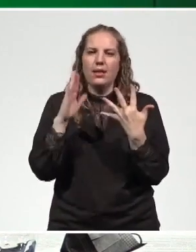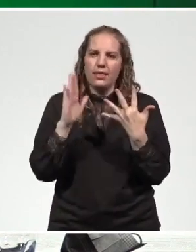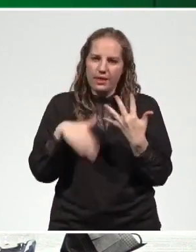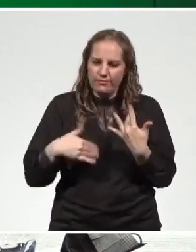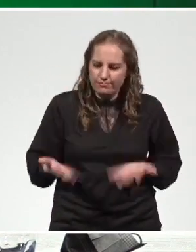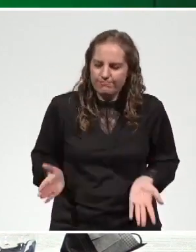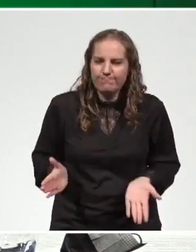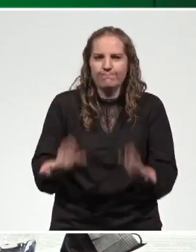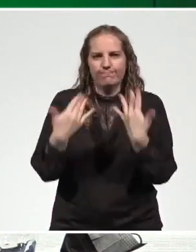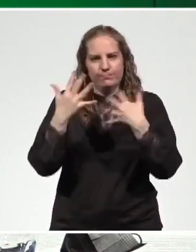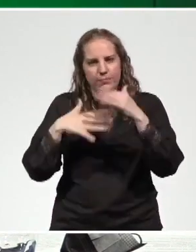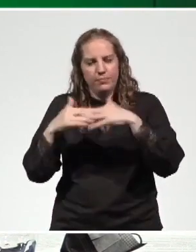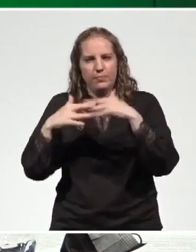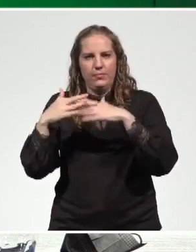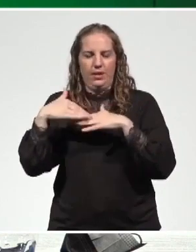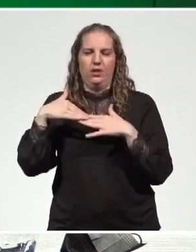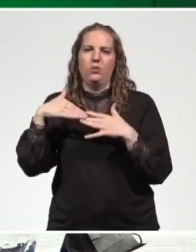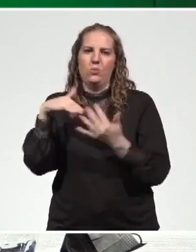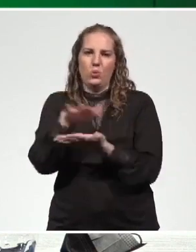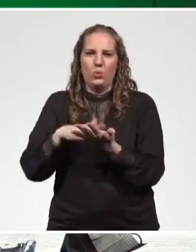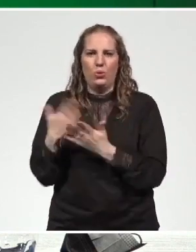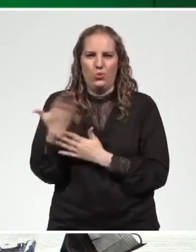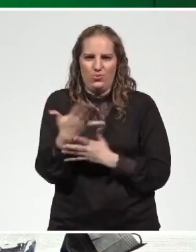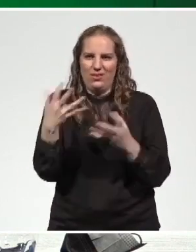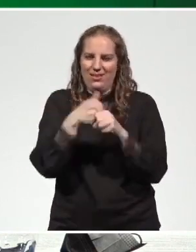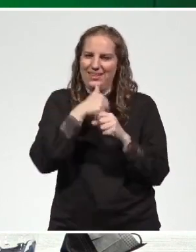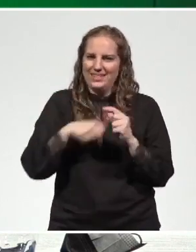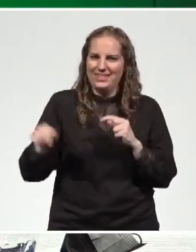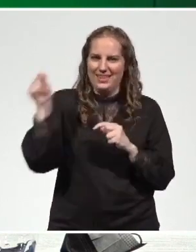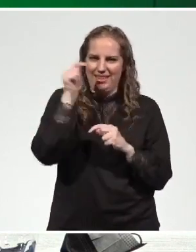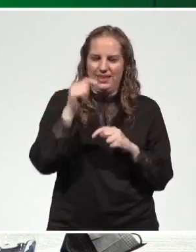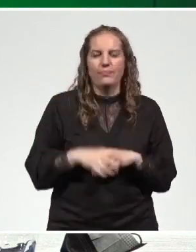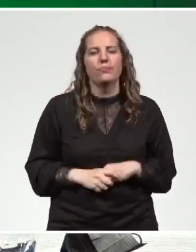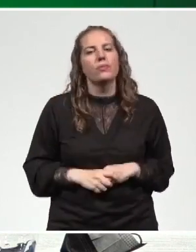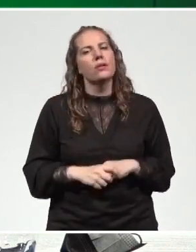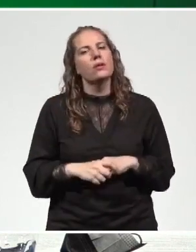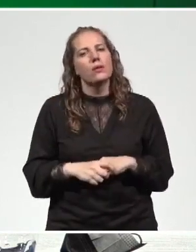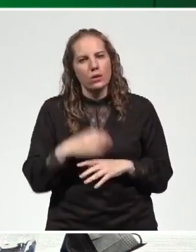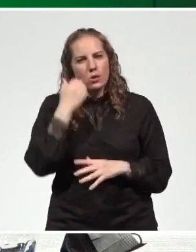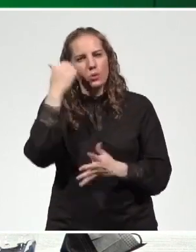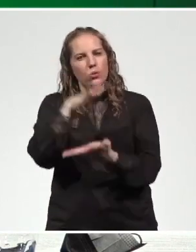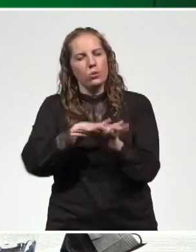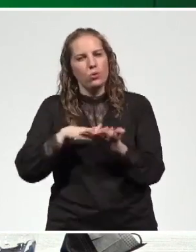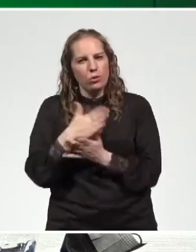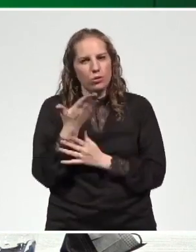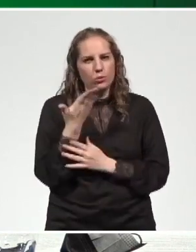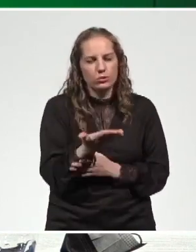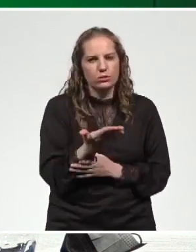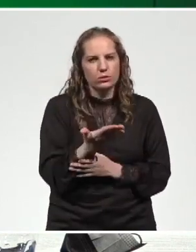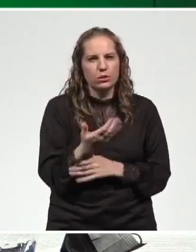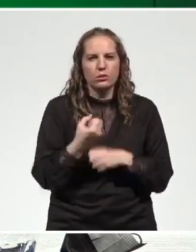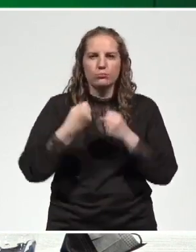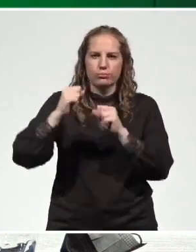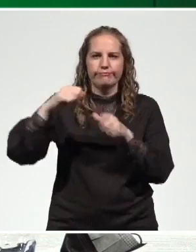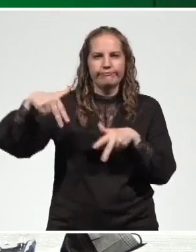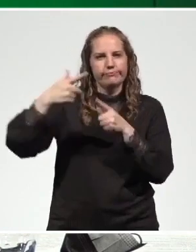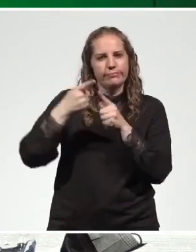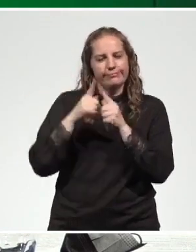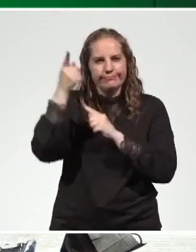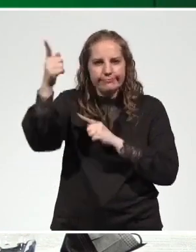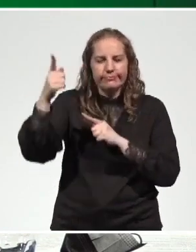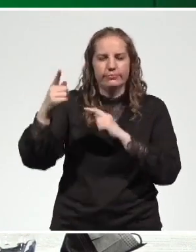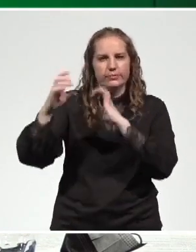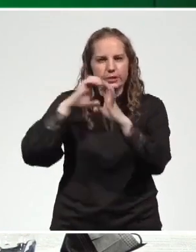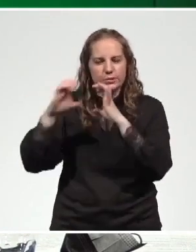og grunnþjónustu allt land. Góð grunnþjónusta, öflug fjarskipti,